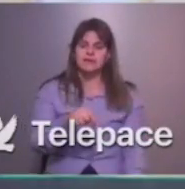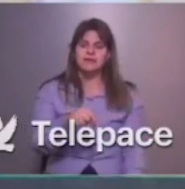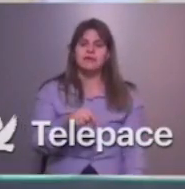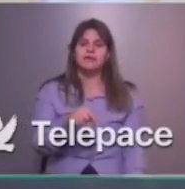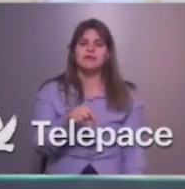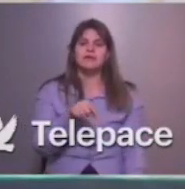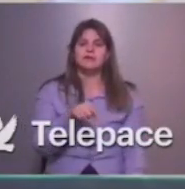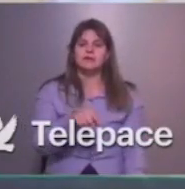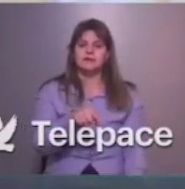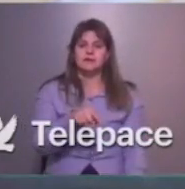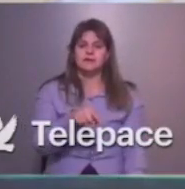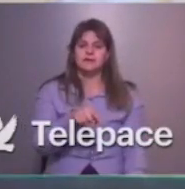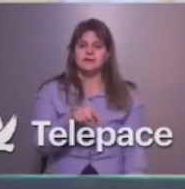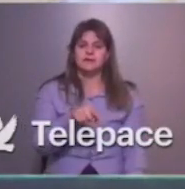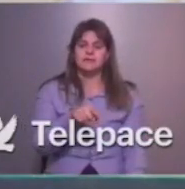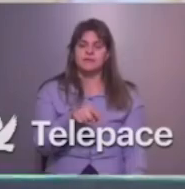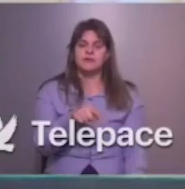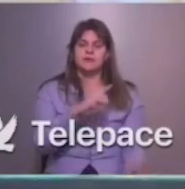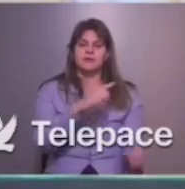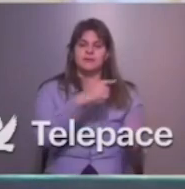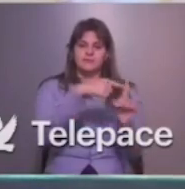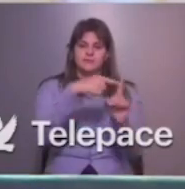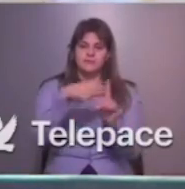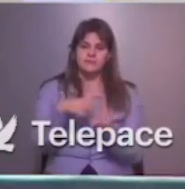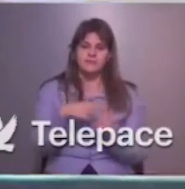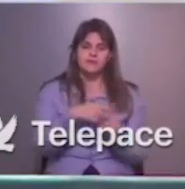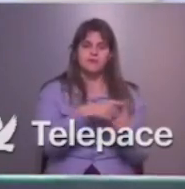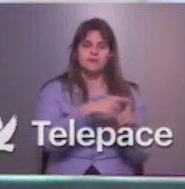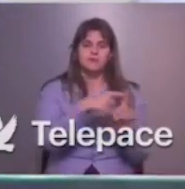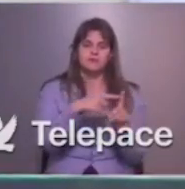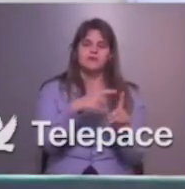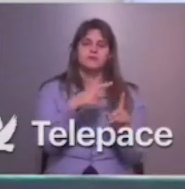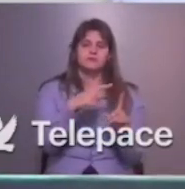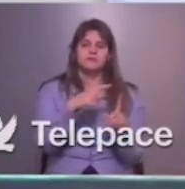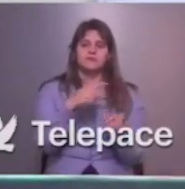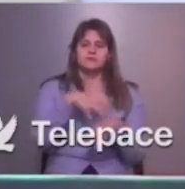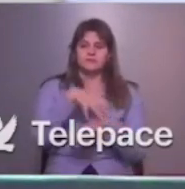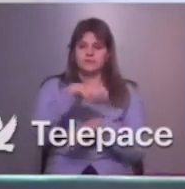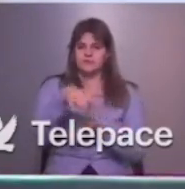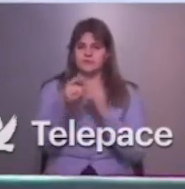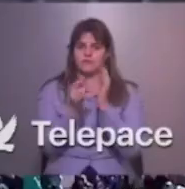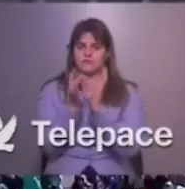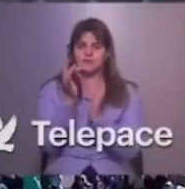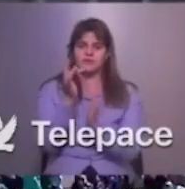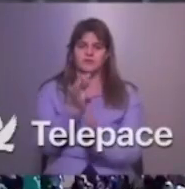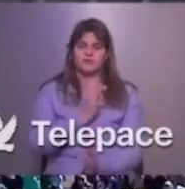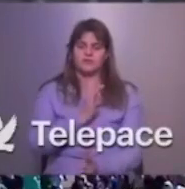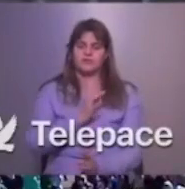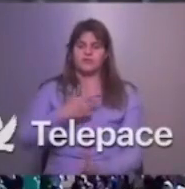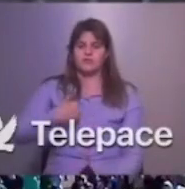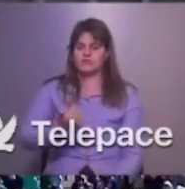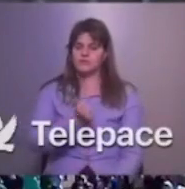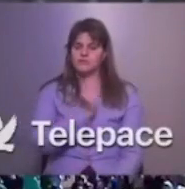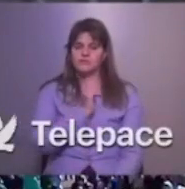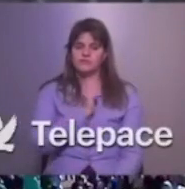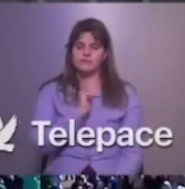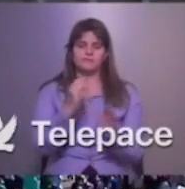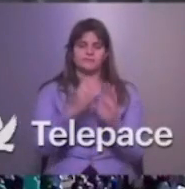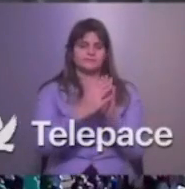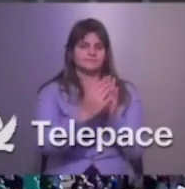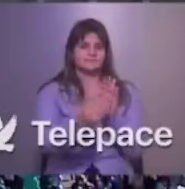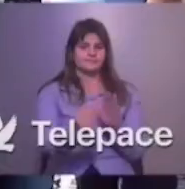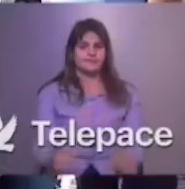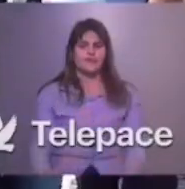il numero dei fedeli e risplenda sempre per i nuovi frutti di santità e di